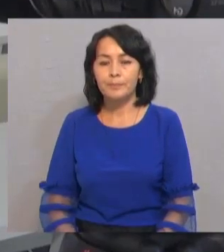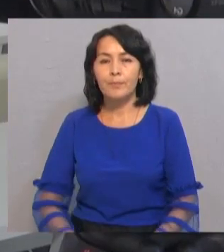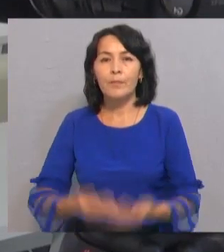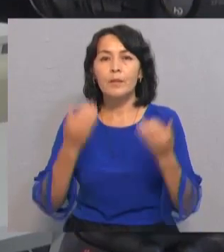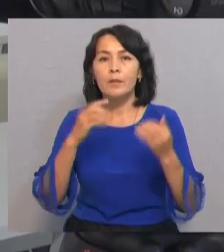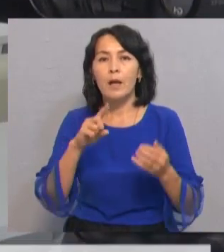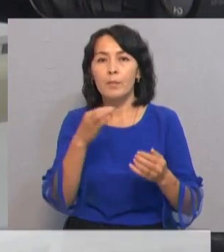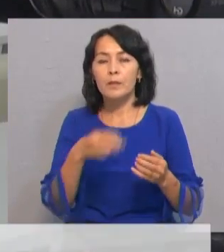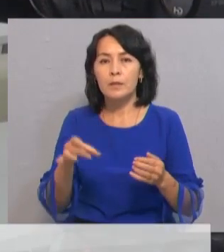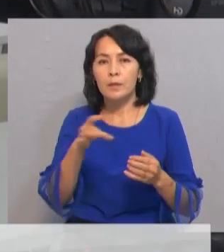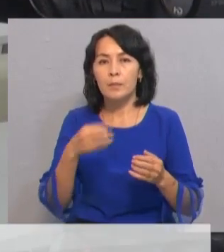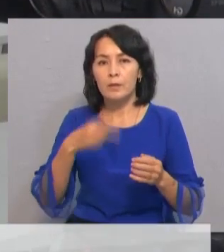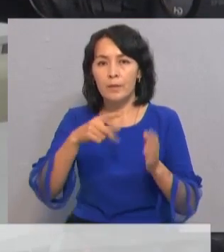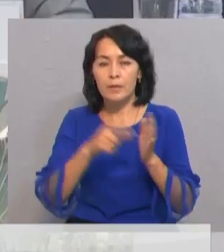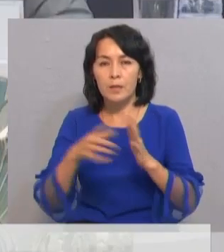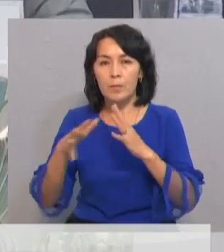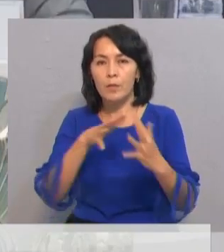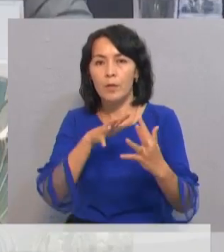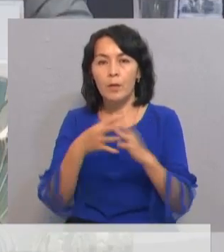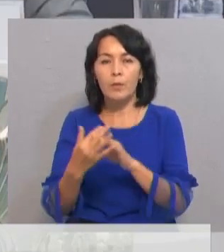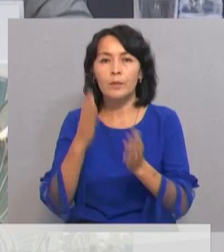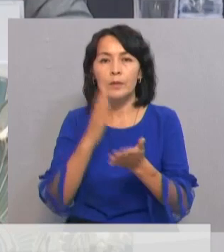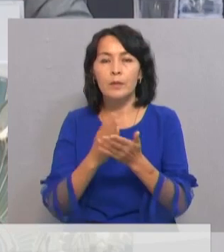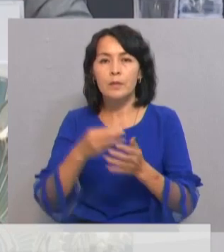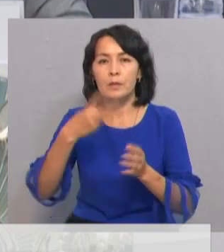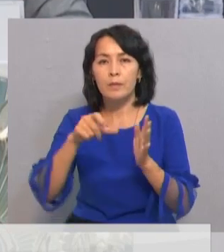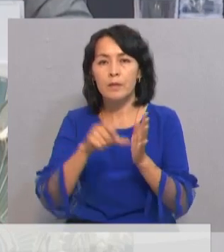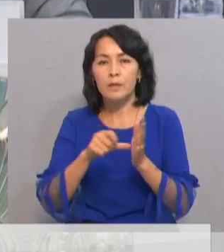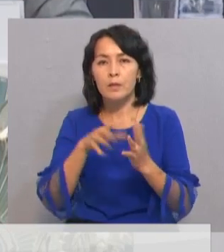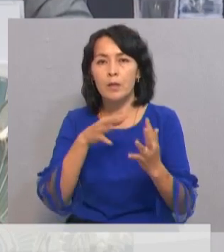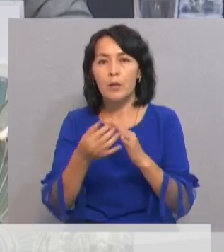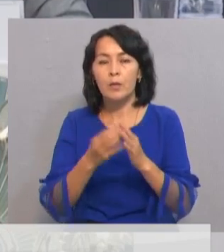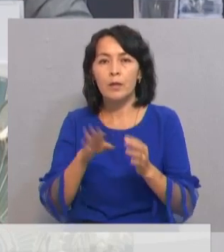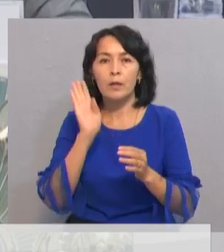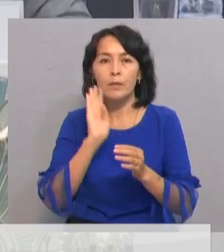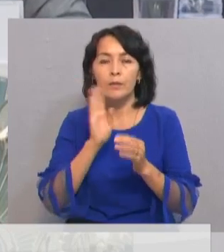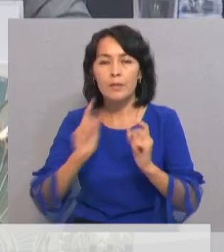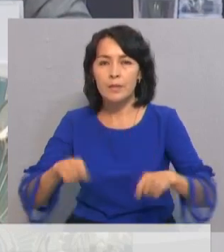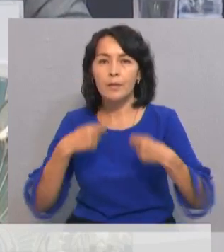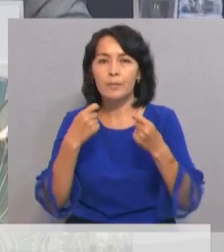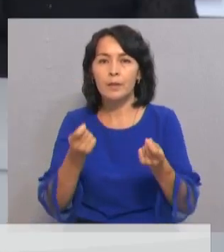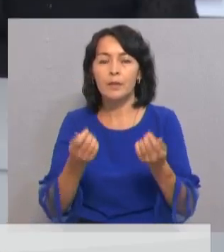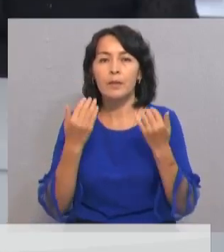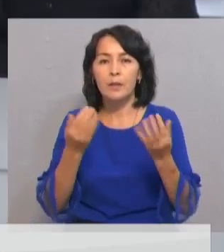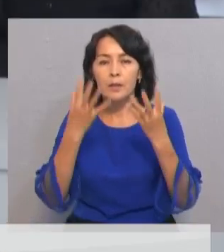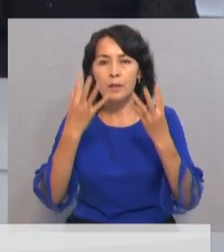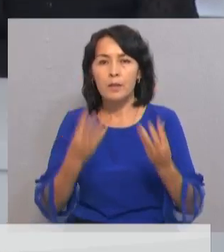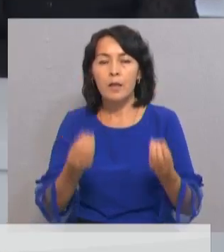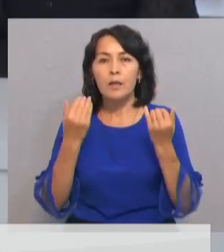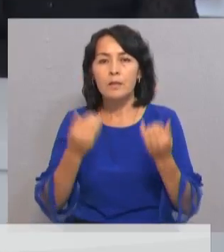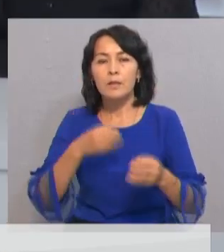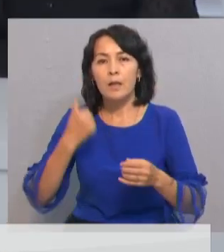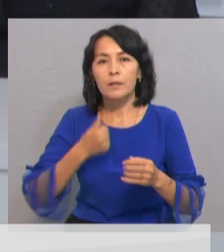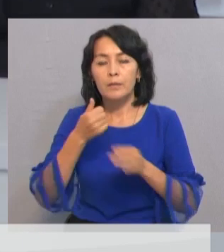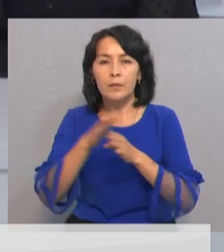Всего в Абайском районе 27 населенных пунктов, из них 26 обеспечены качественной питьевой водой. На сегодняшний день